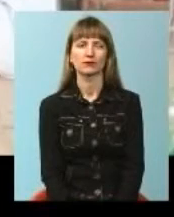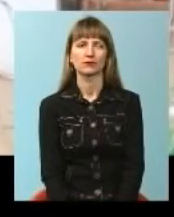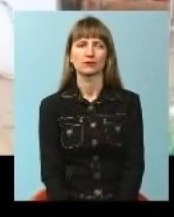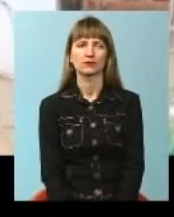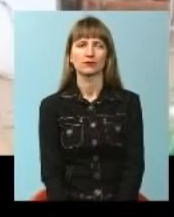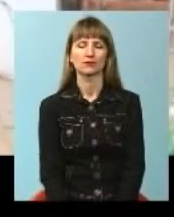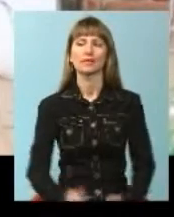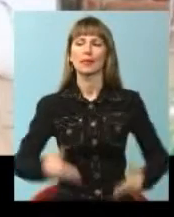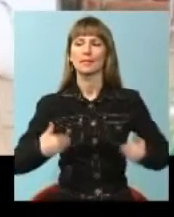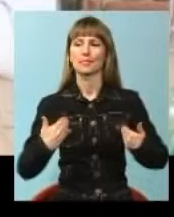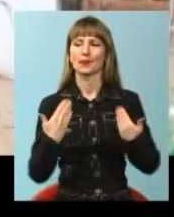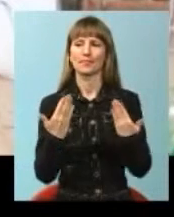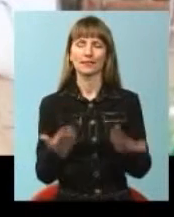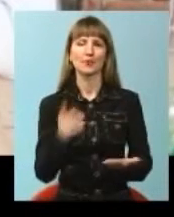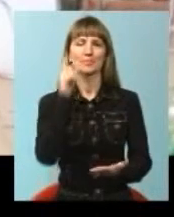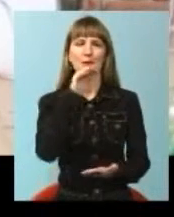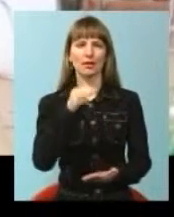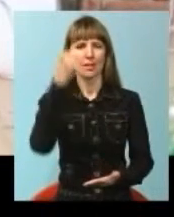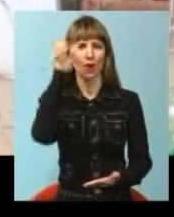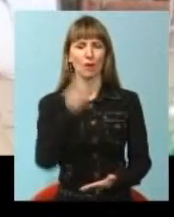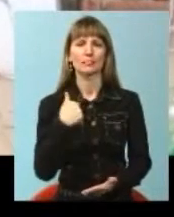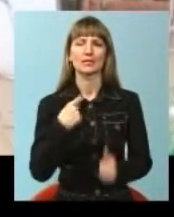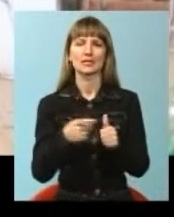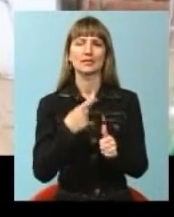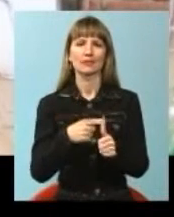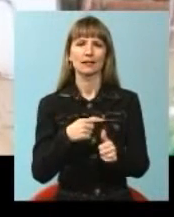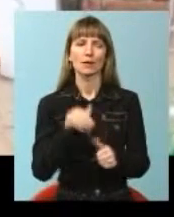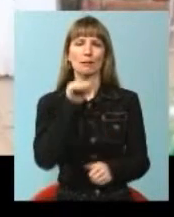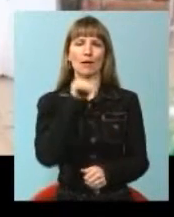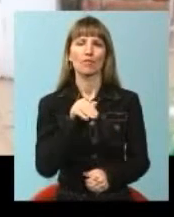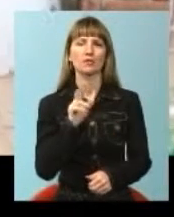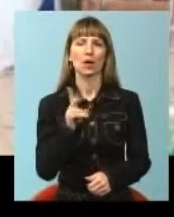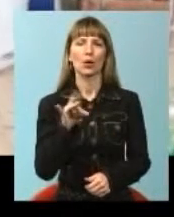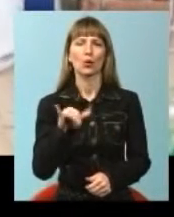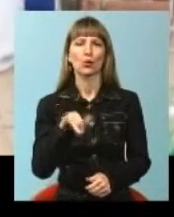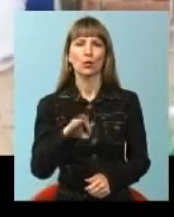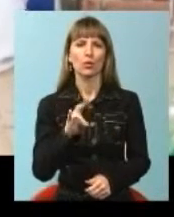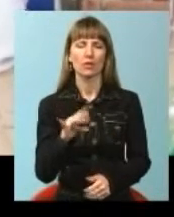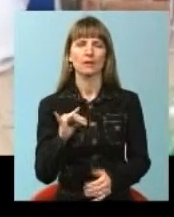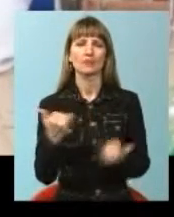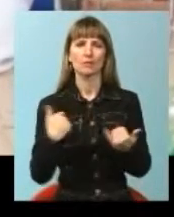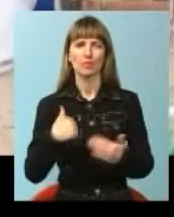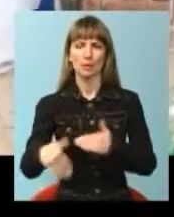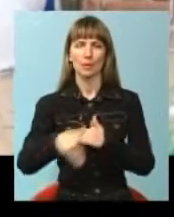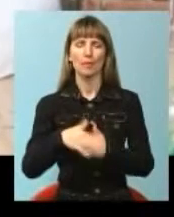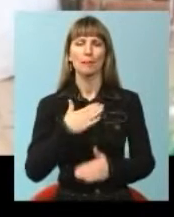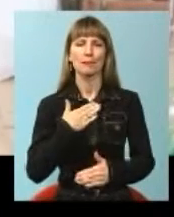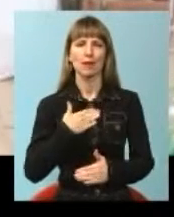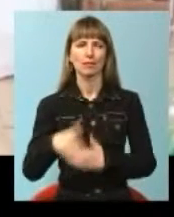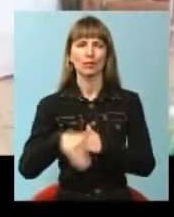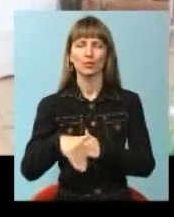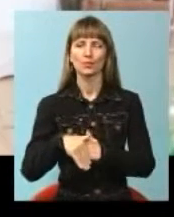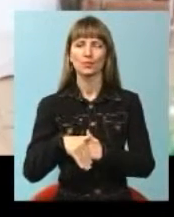подивимось. Привіт, привіт, привіт, маленькі науковці. Мене звати професор Протон, і сьогодні мені допомагає моя